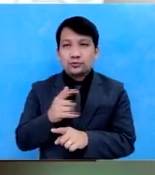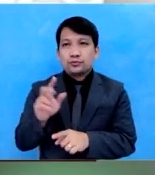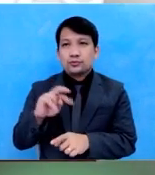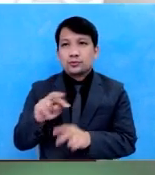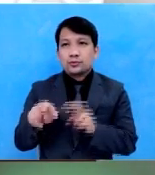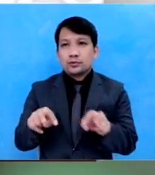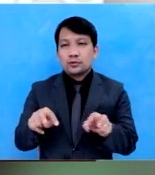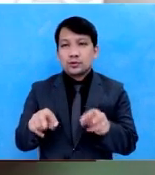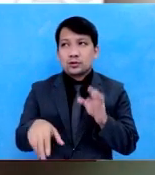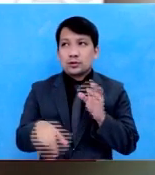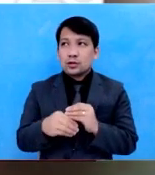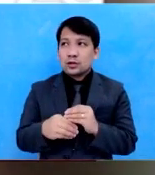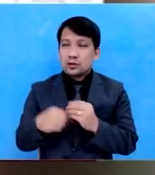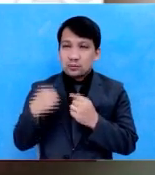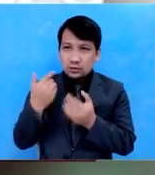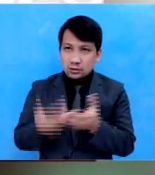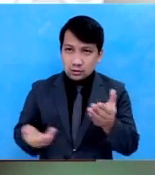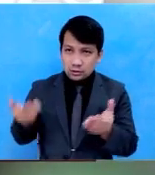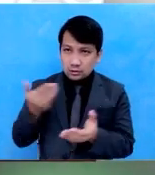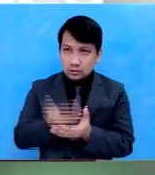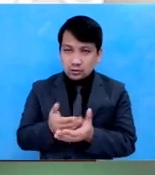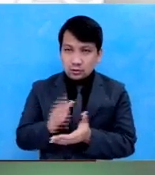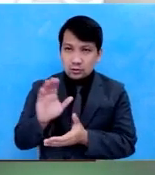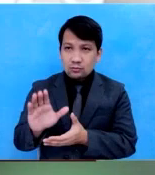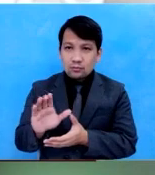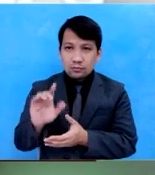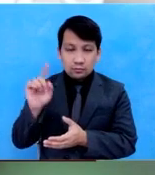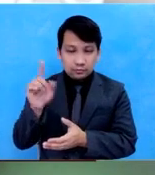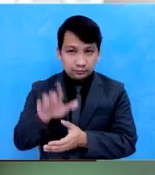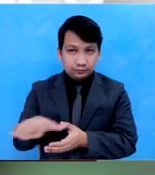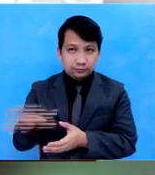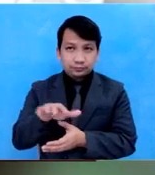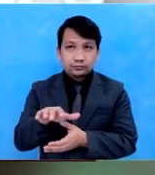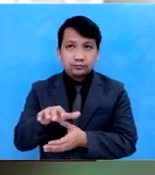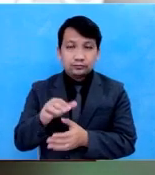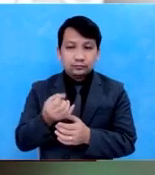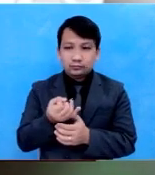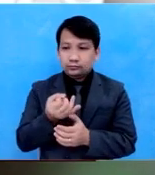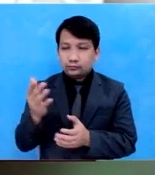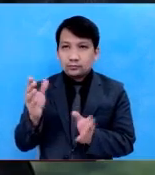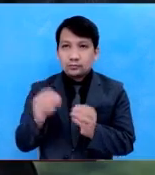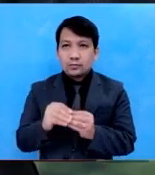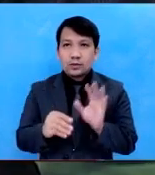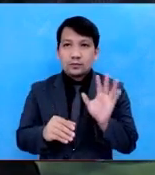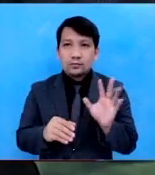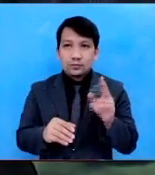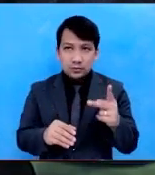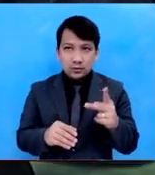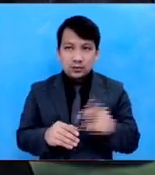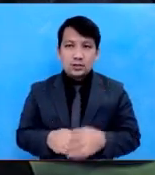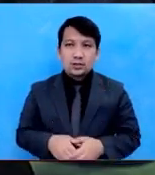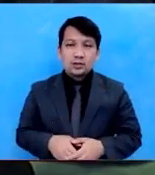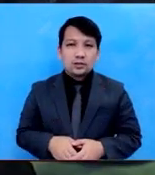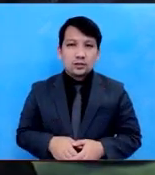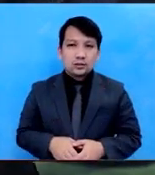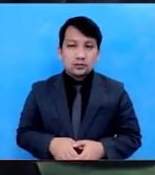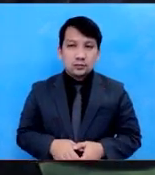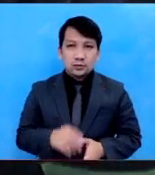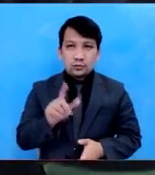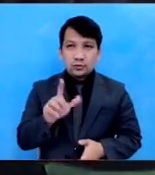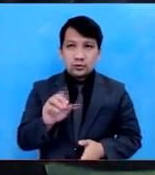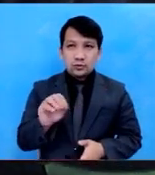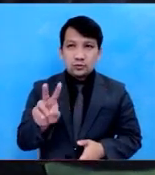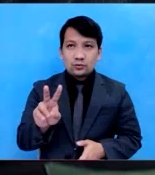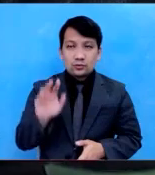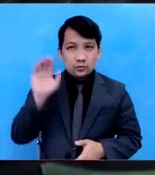na dumating kami doon sa isang figure, yun na nga yung 50K. Taong 2002 pa raw, nagsimulang manawagan